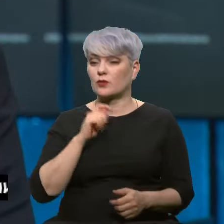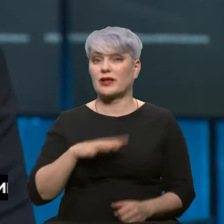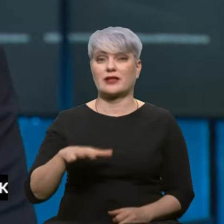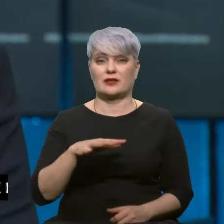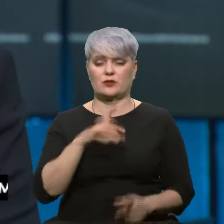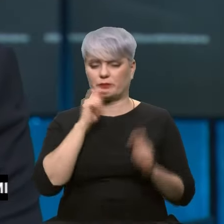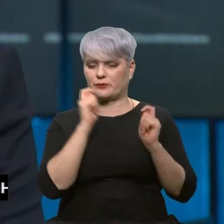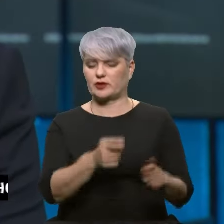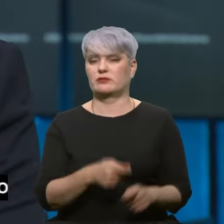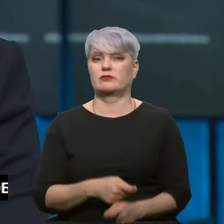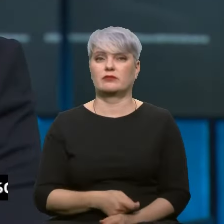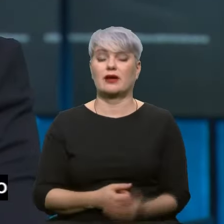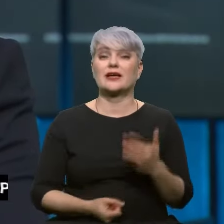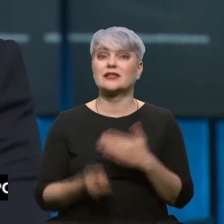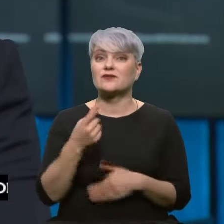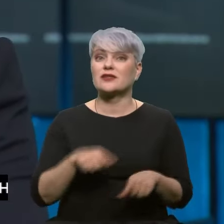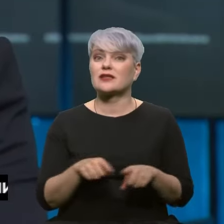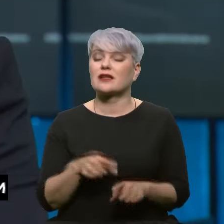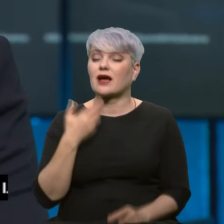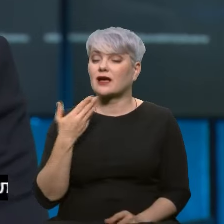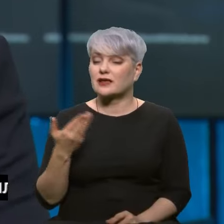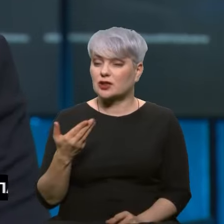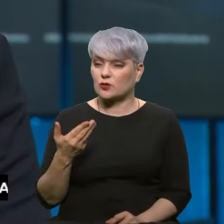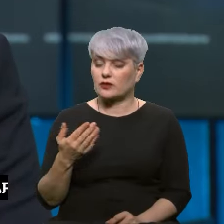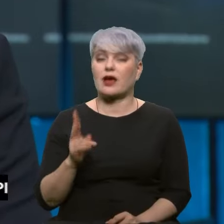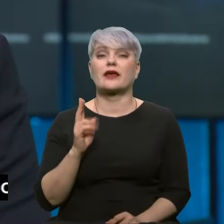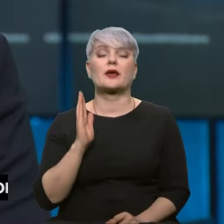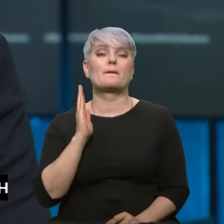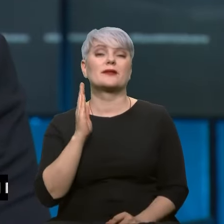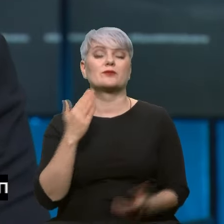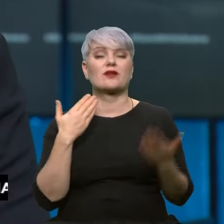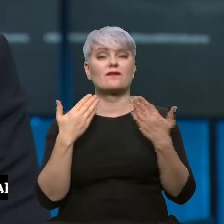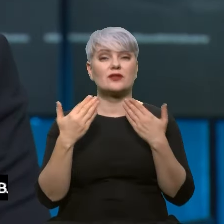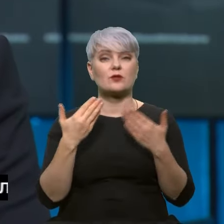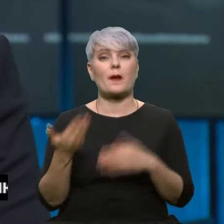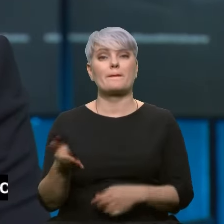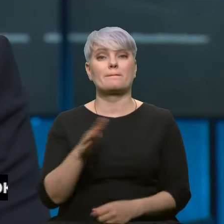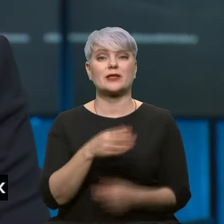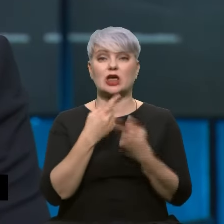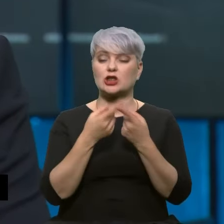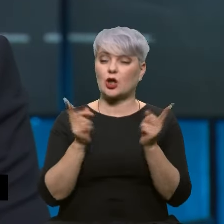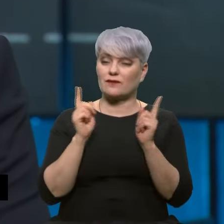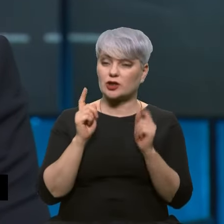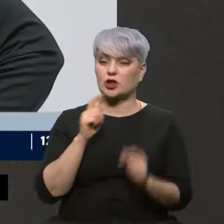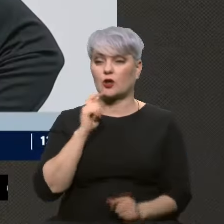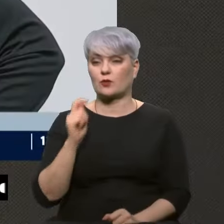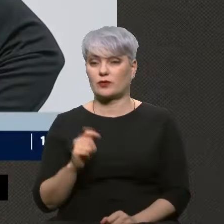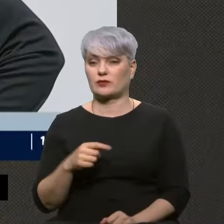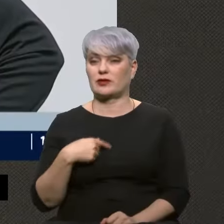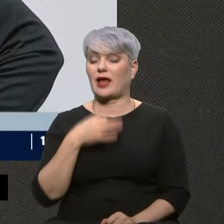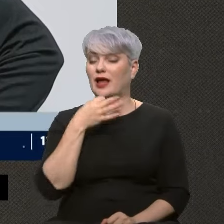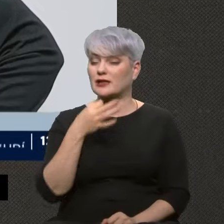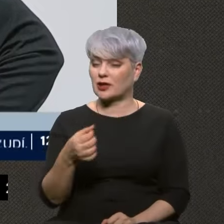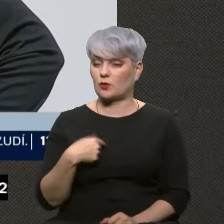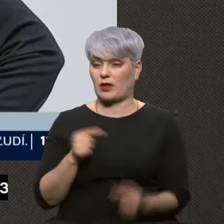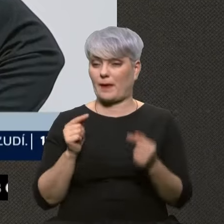компроміс. Звідки така риторика, які перспективи відносин між Словаччиною і Україною? Я йому скажу, що